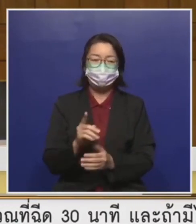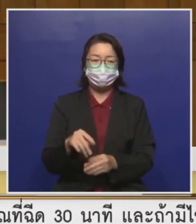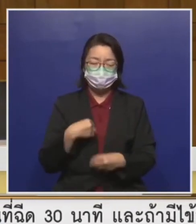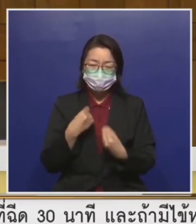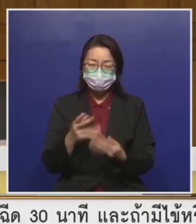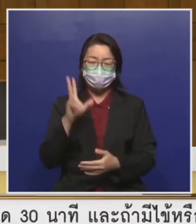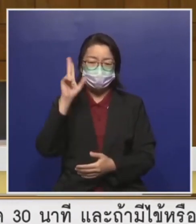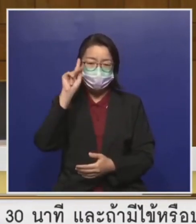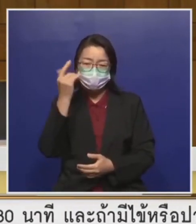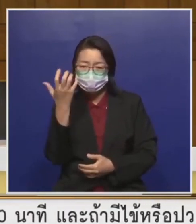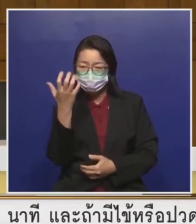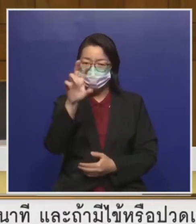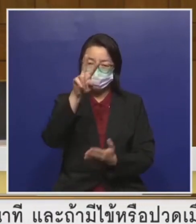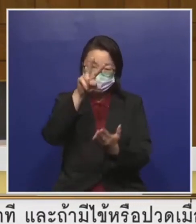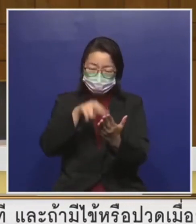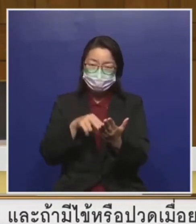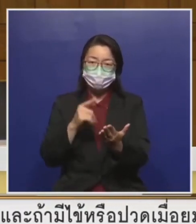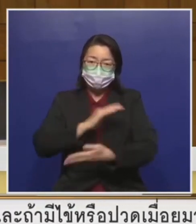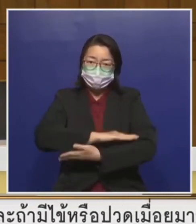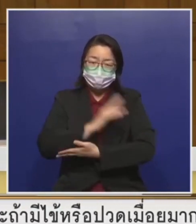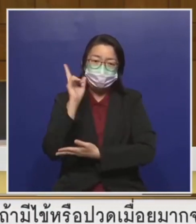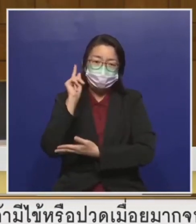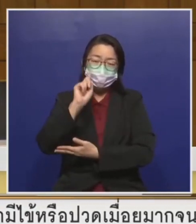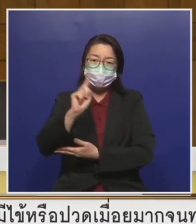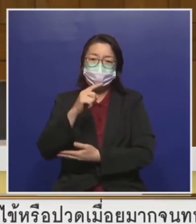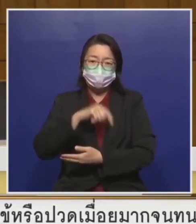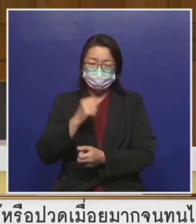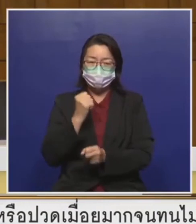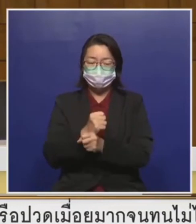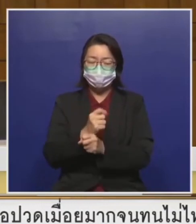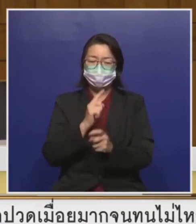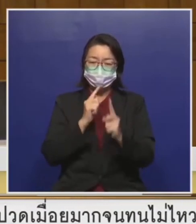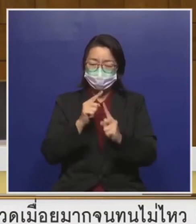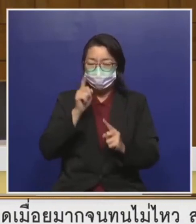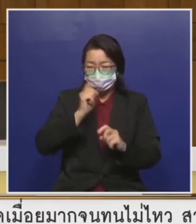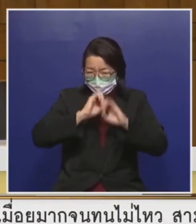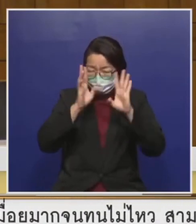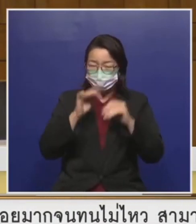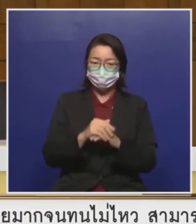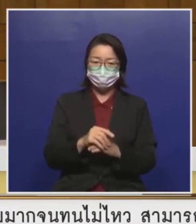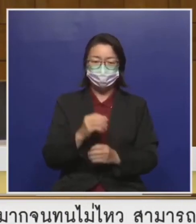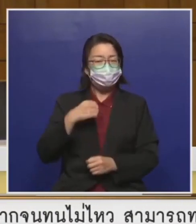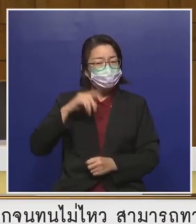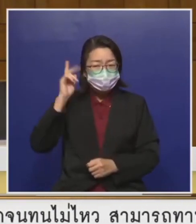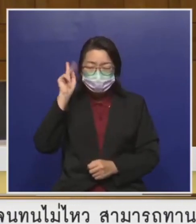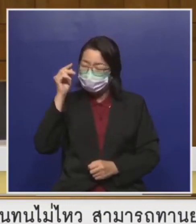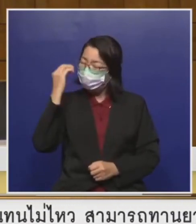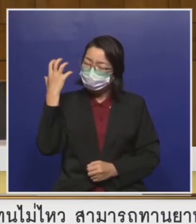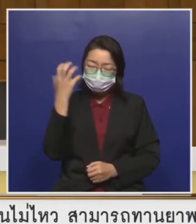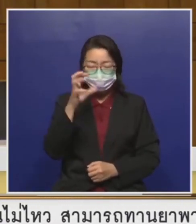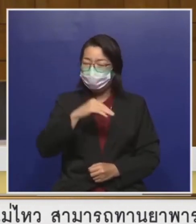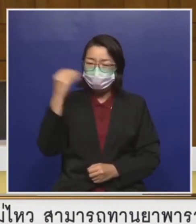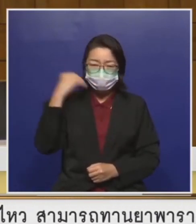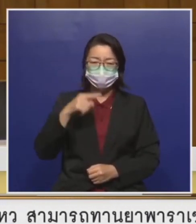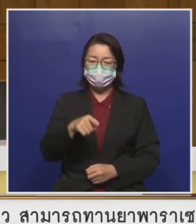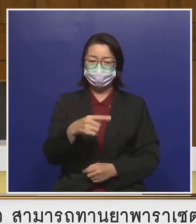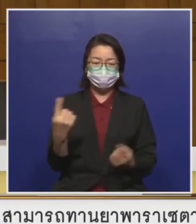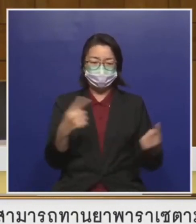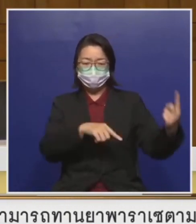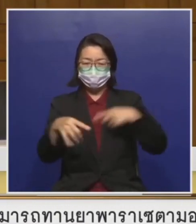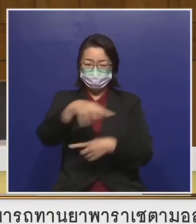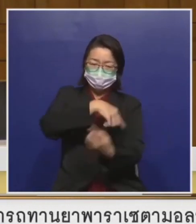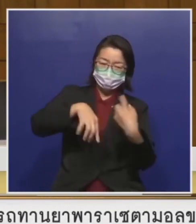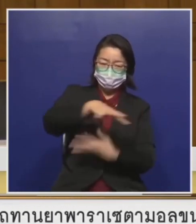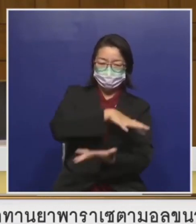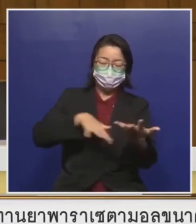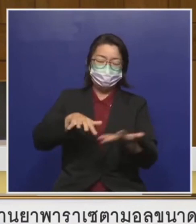าวออกข่าวแต่ถ้าก็พูดวนไปวนมากันทุกวันน่ะโซเชียลมีเดียออกมาทุกวันมันสับสนอันไหนที่เป็นสุรการบก